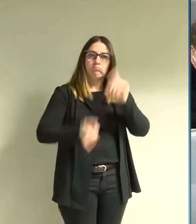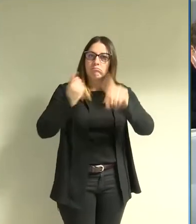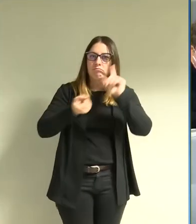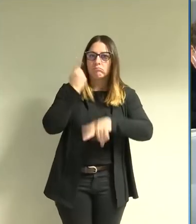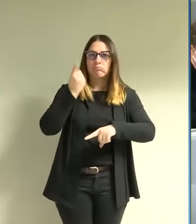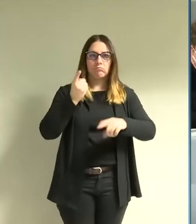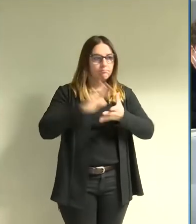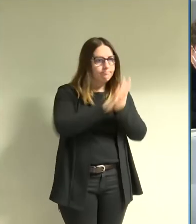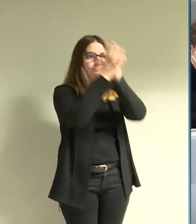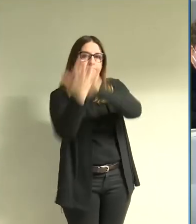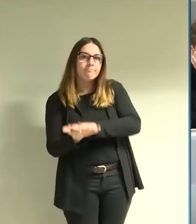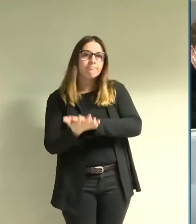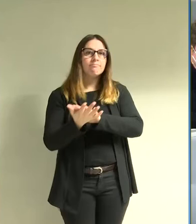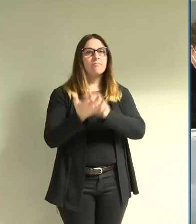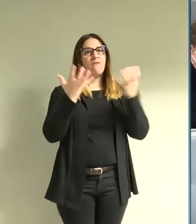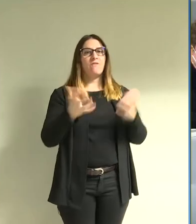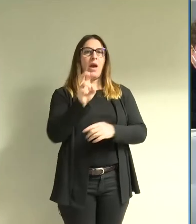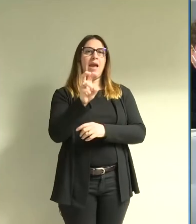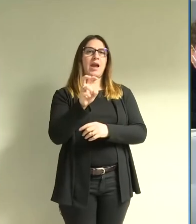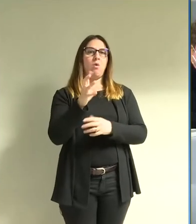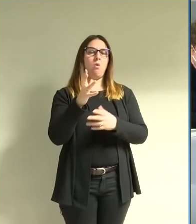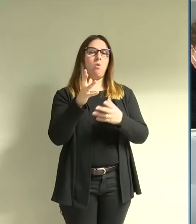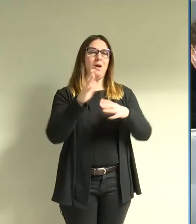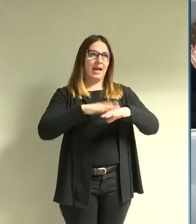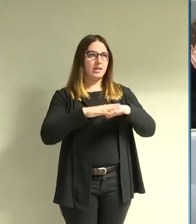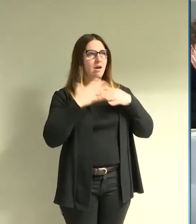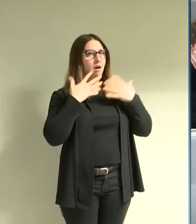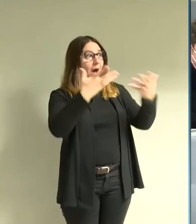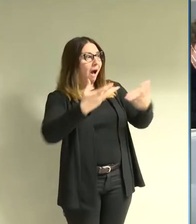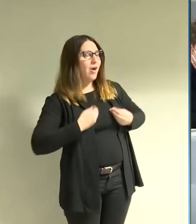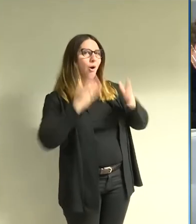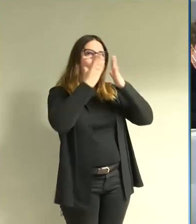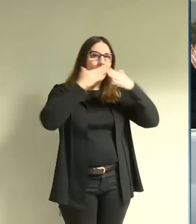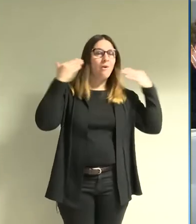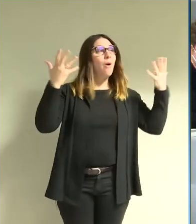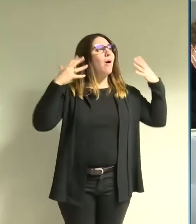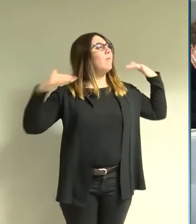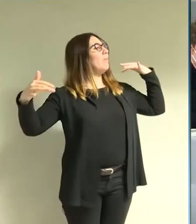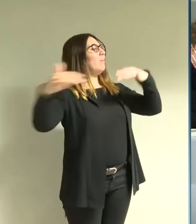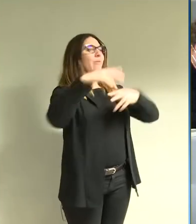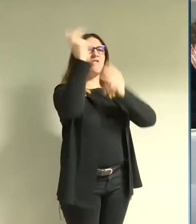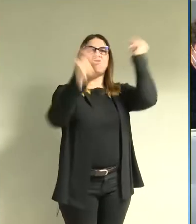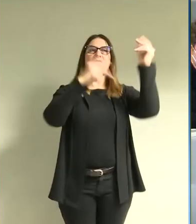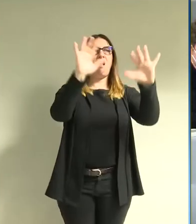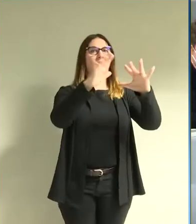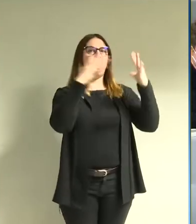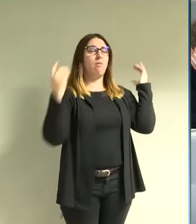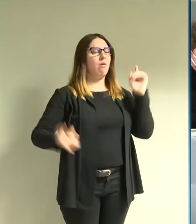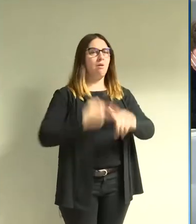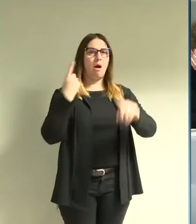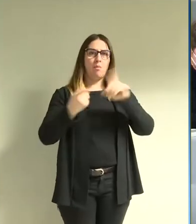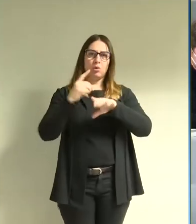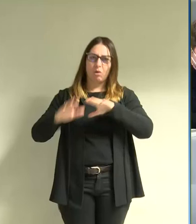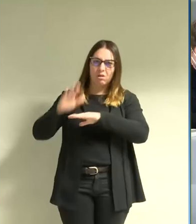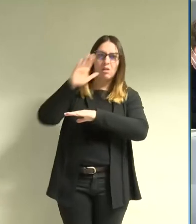transformation de la villeneuve un écoquartier plus accueillants frais végétalisée et conviviale c'est une étape importante pour la création de